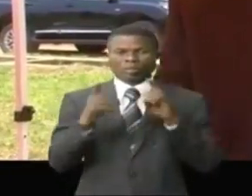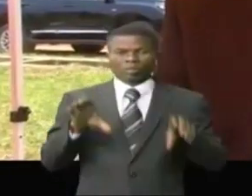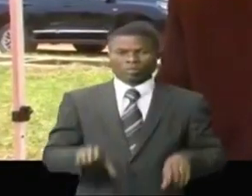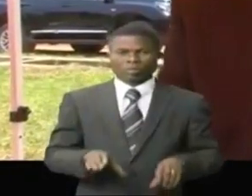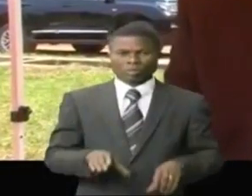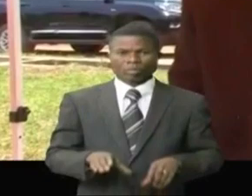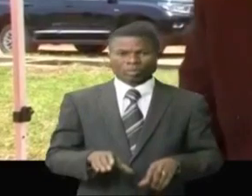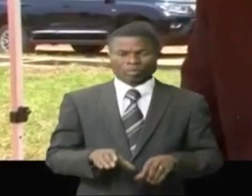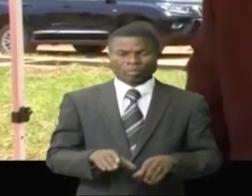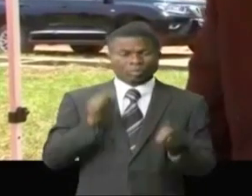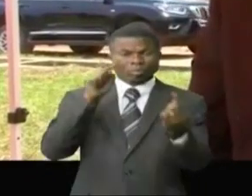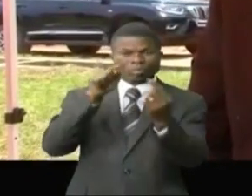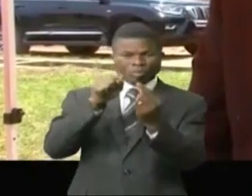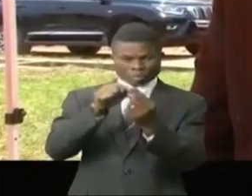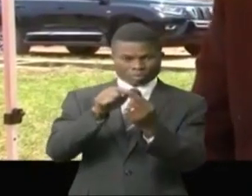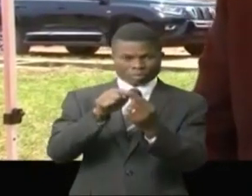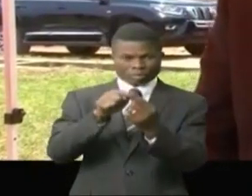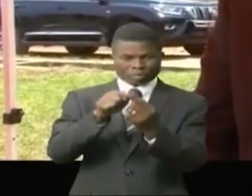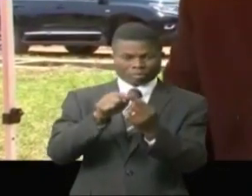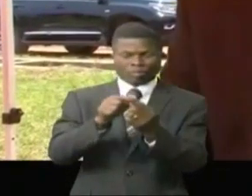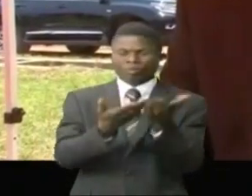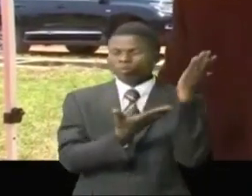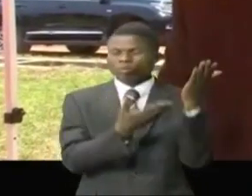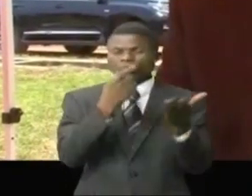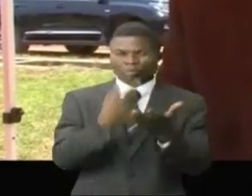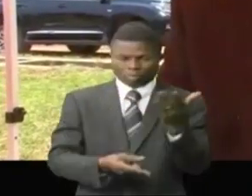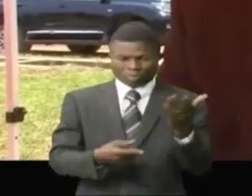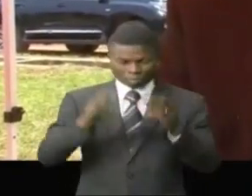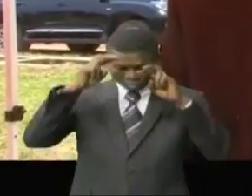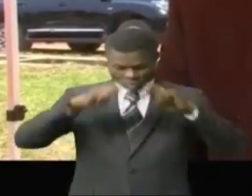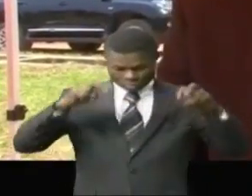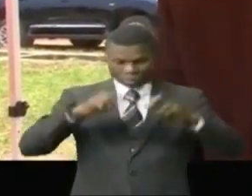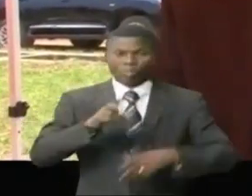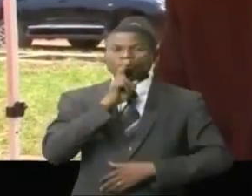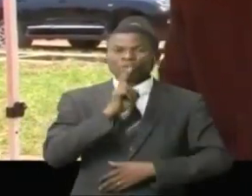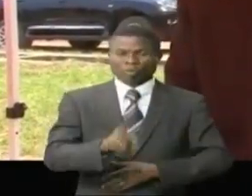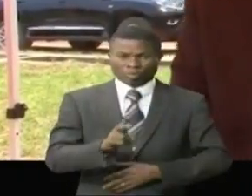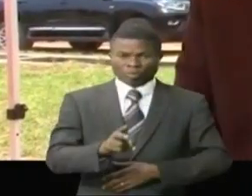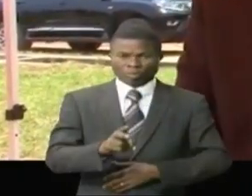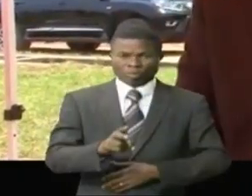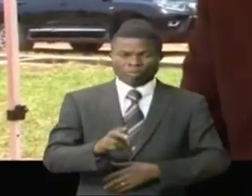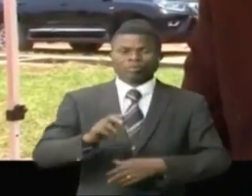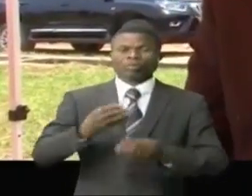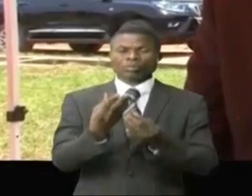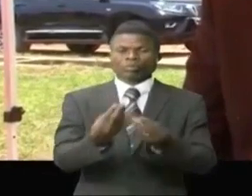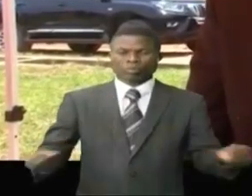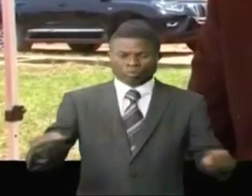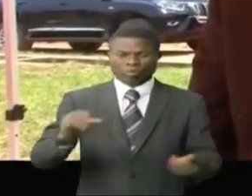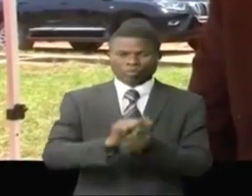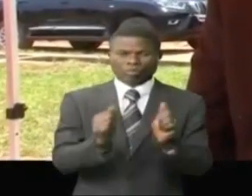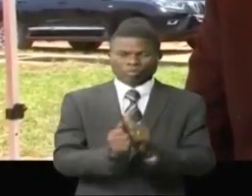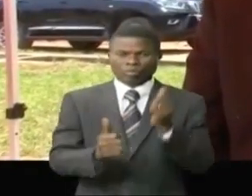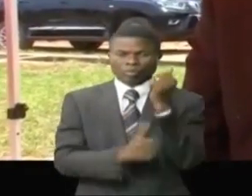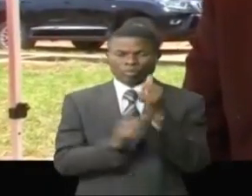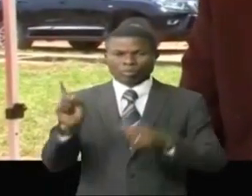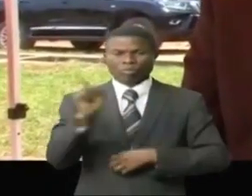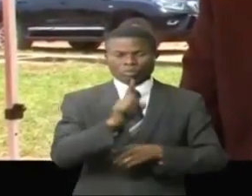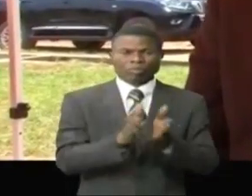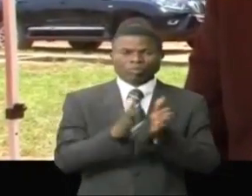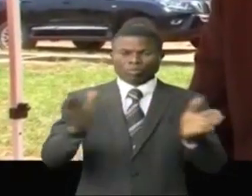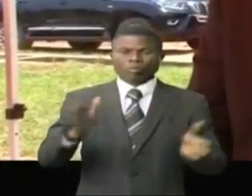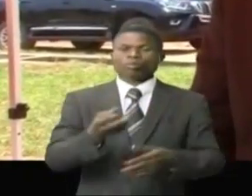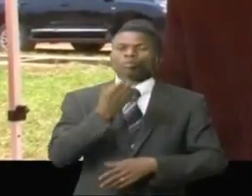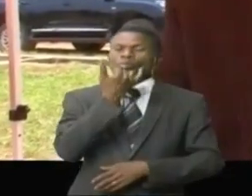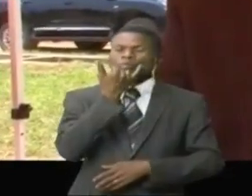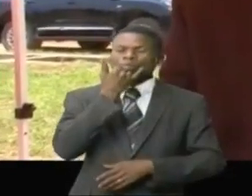Congo, dont les objectifs clés sont la recherche de la vérité, la réparation individuelle ou collective des torts causés